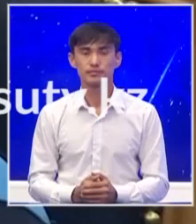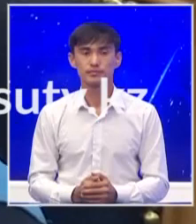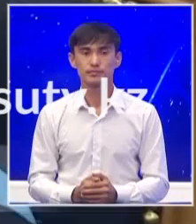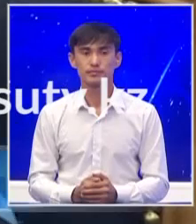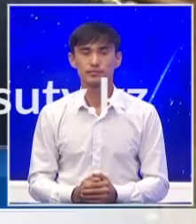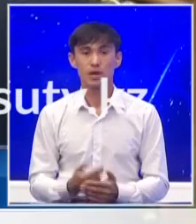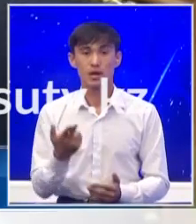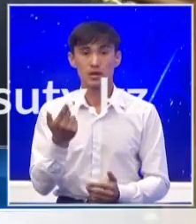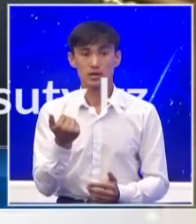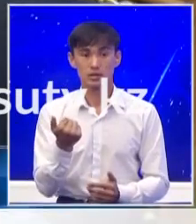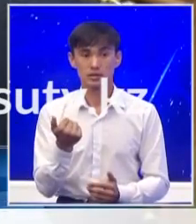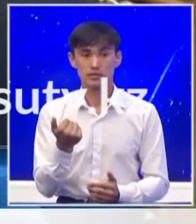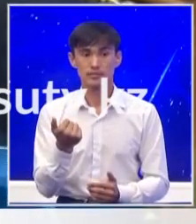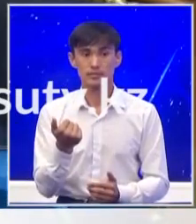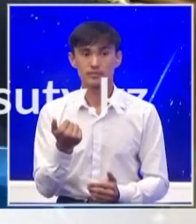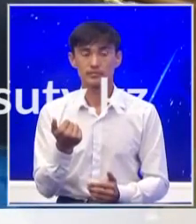Ну, конечно,